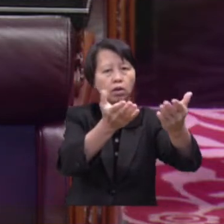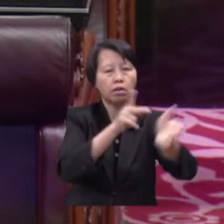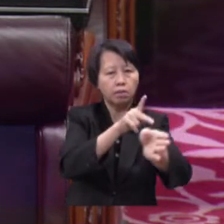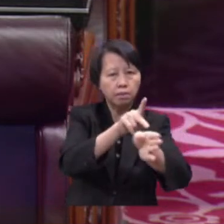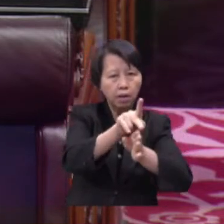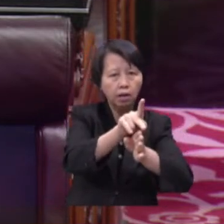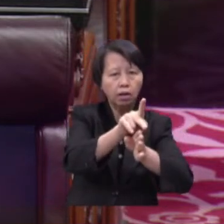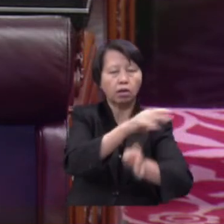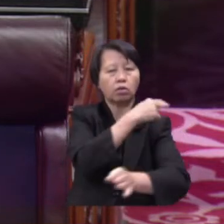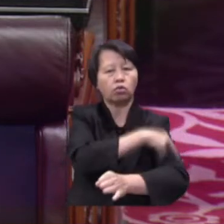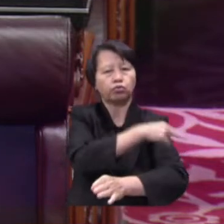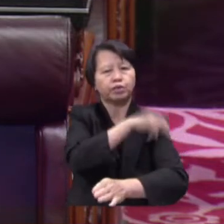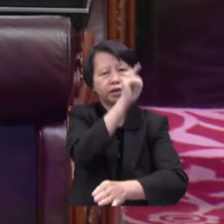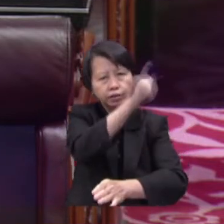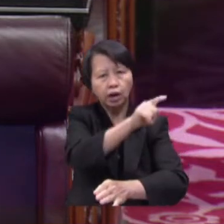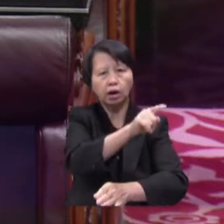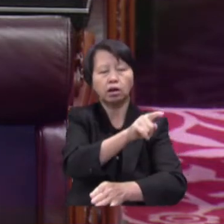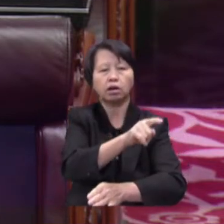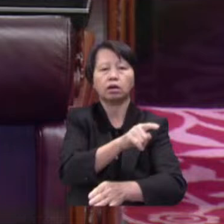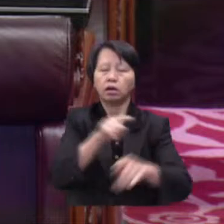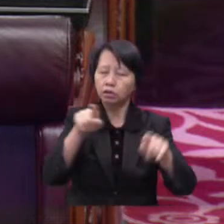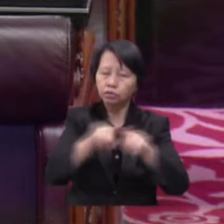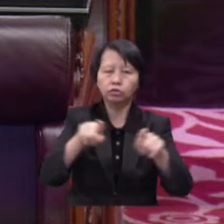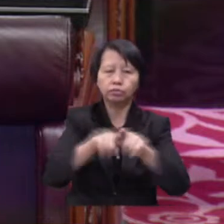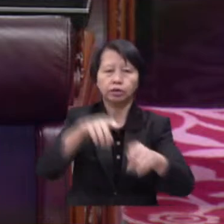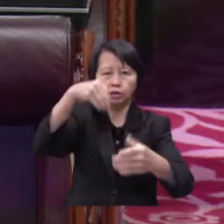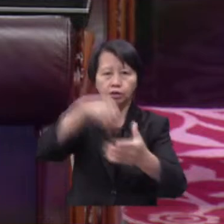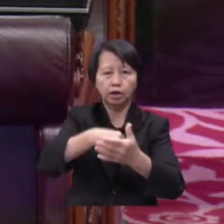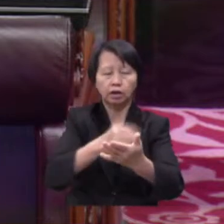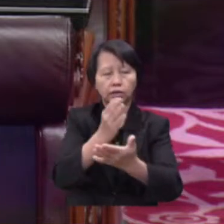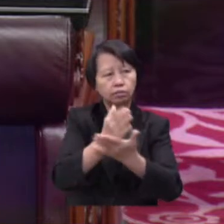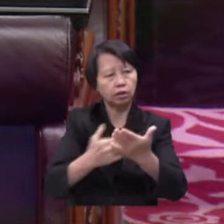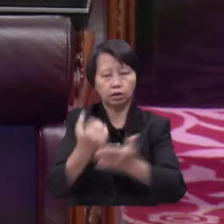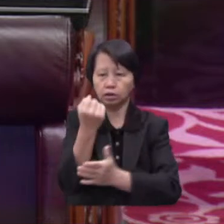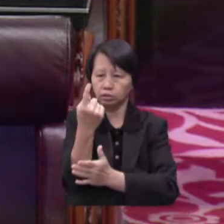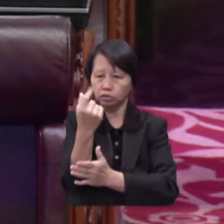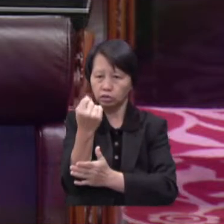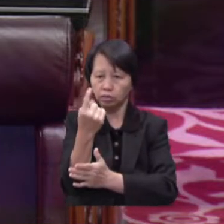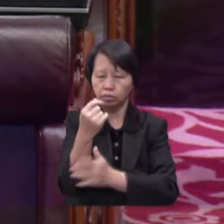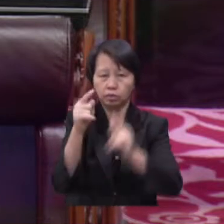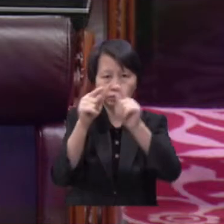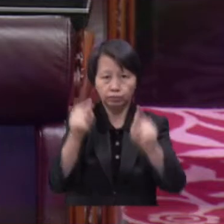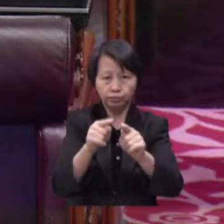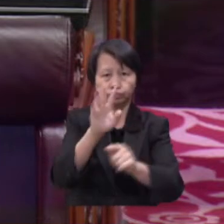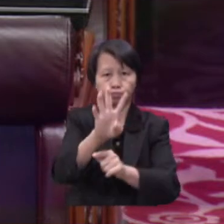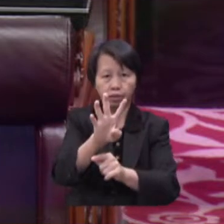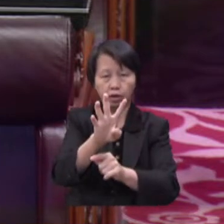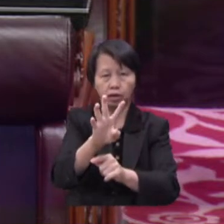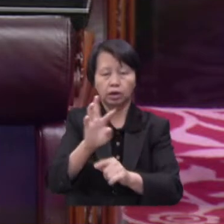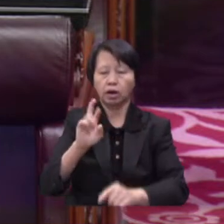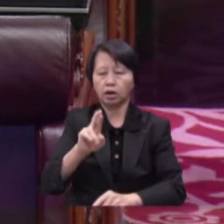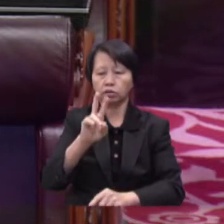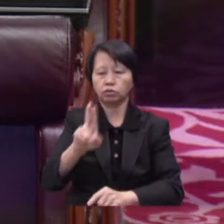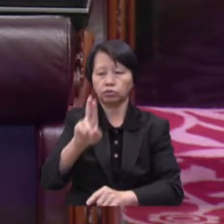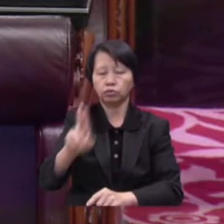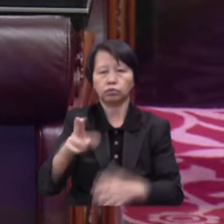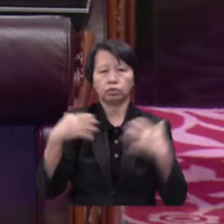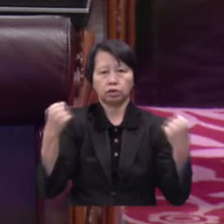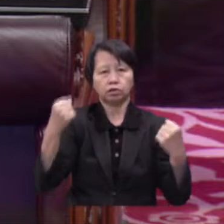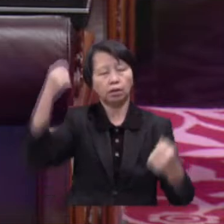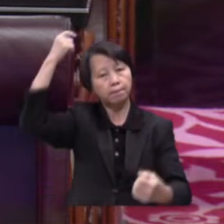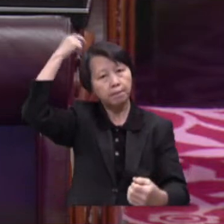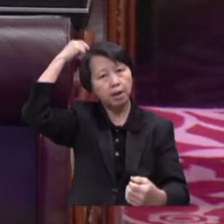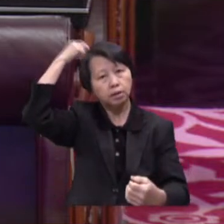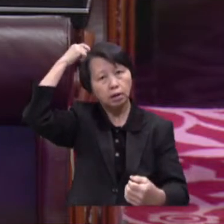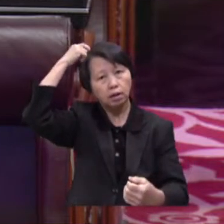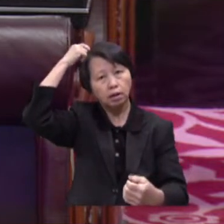itu seperti yang digariskan dalam section 11 sub section 4 undang-undang kesehatan